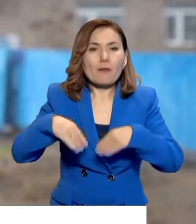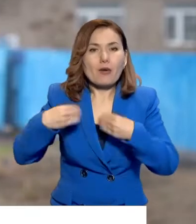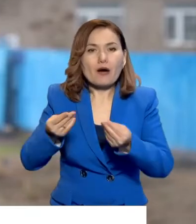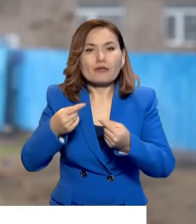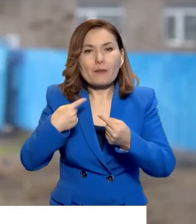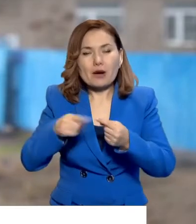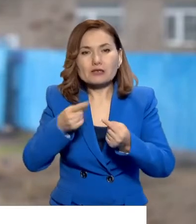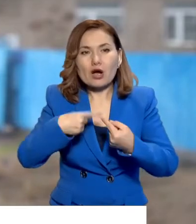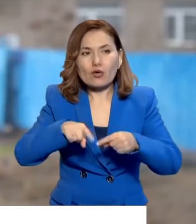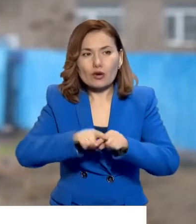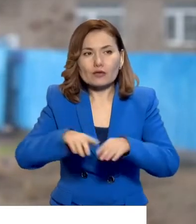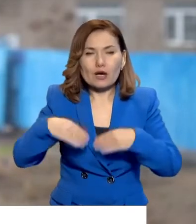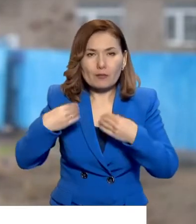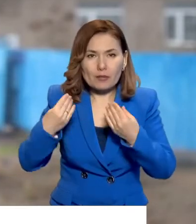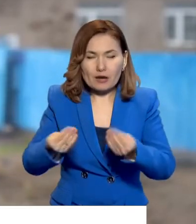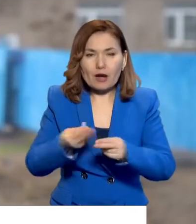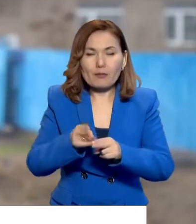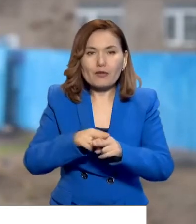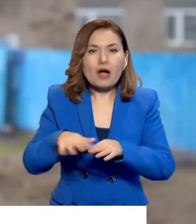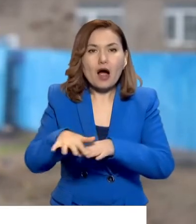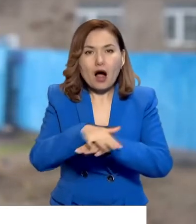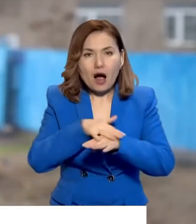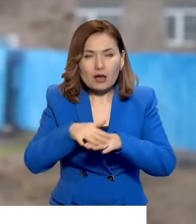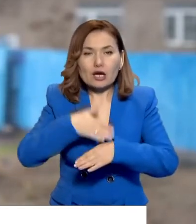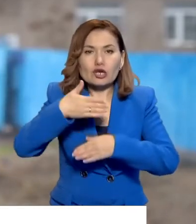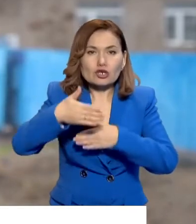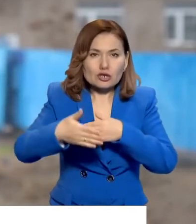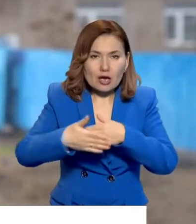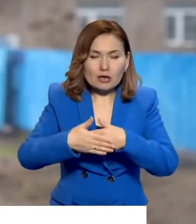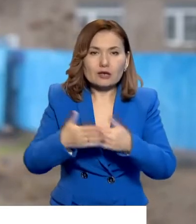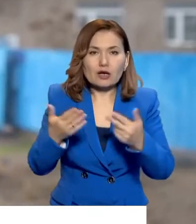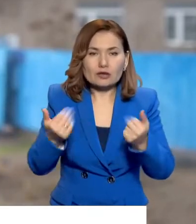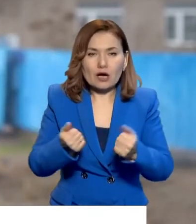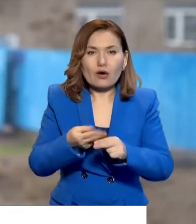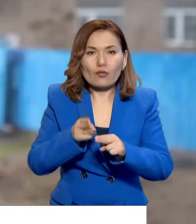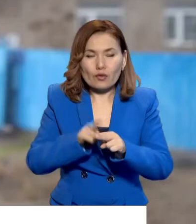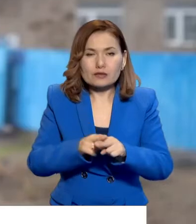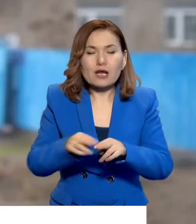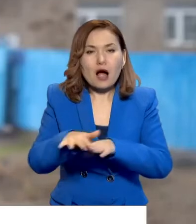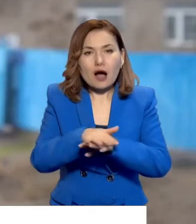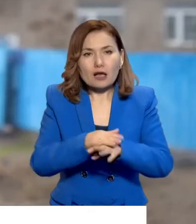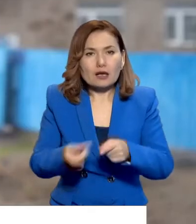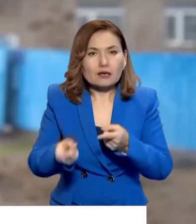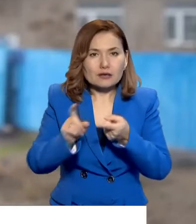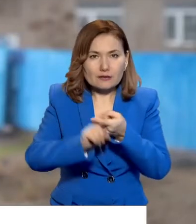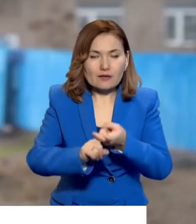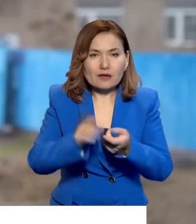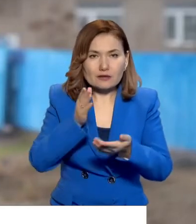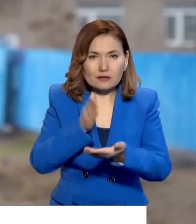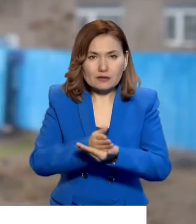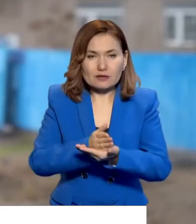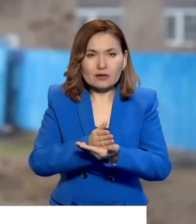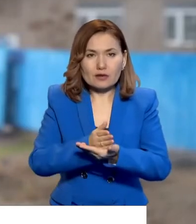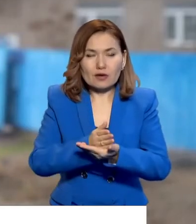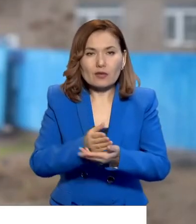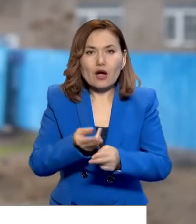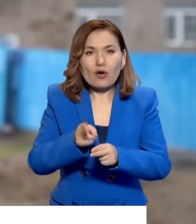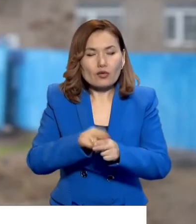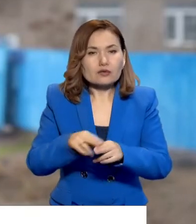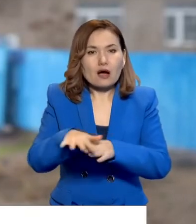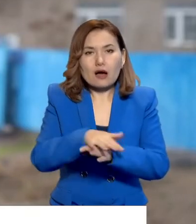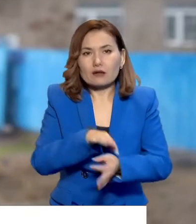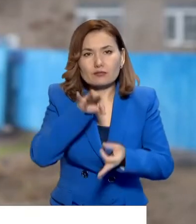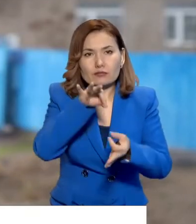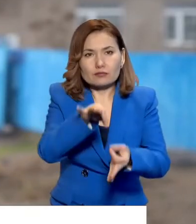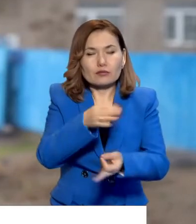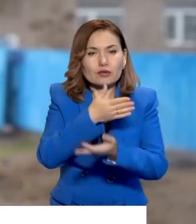органдарға беру жөнінде, оның барлығы халыққа жақындау деген былайша алып қараңыз. Қарапайым тілмен айтсақ, халыққа жақындау, үлкен биліктің